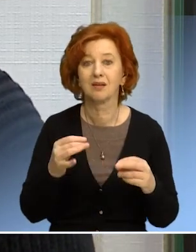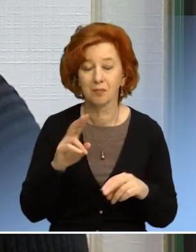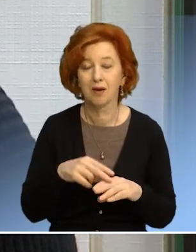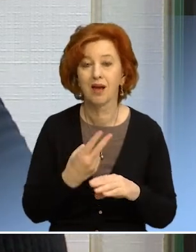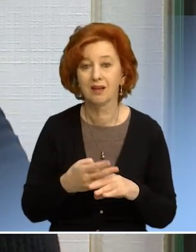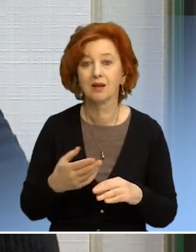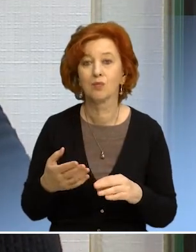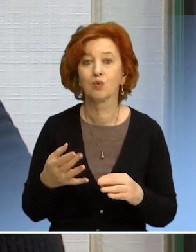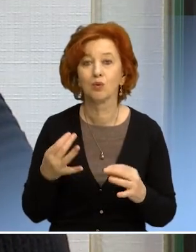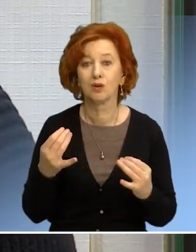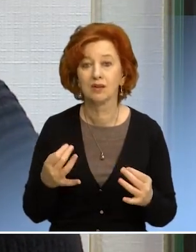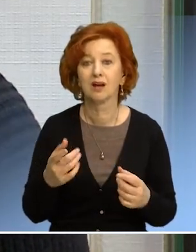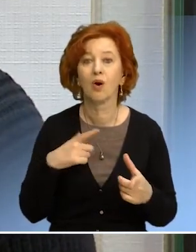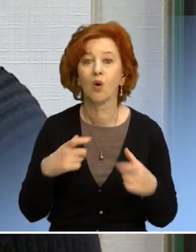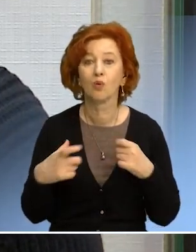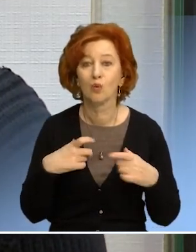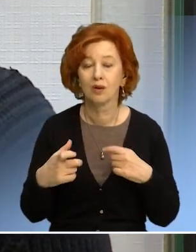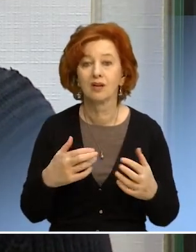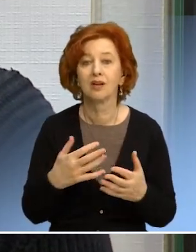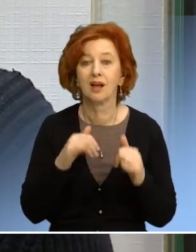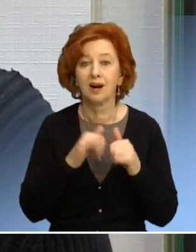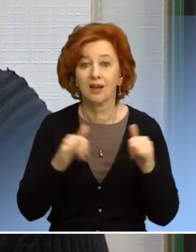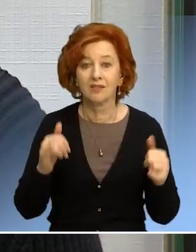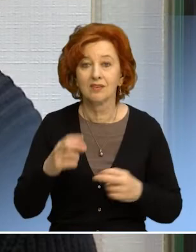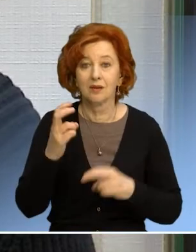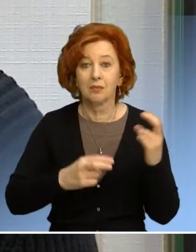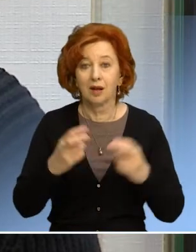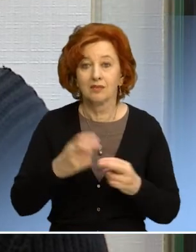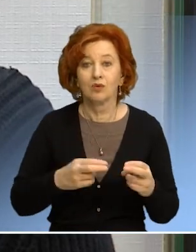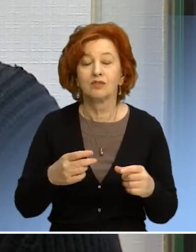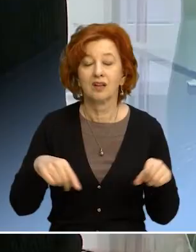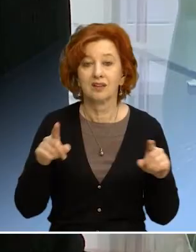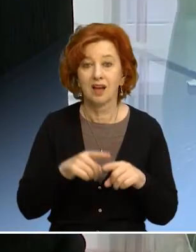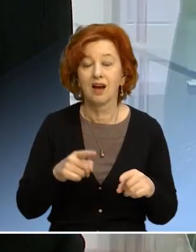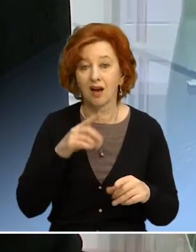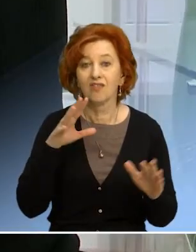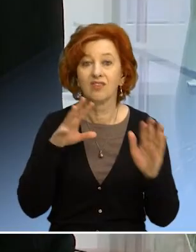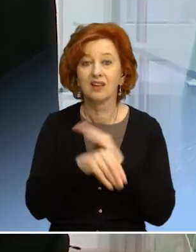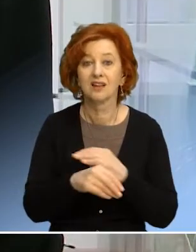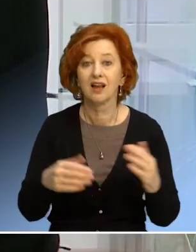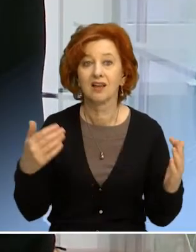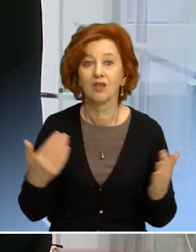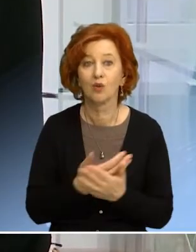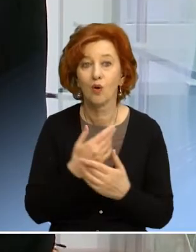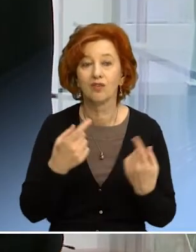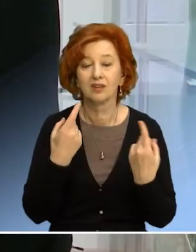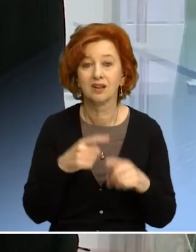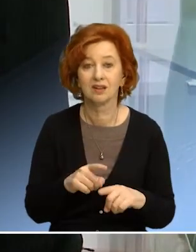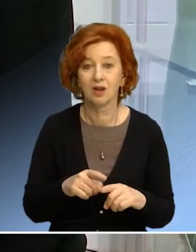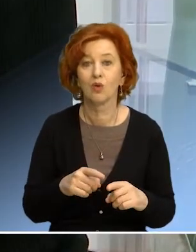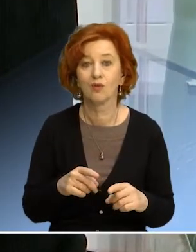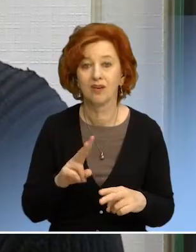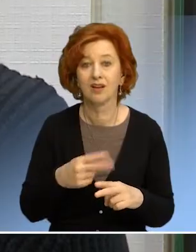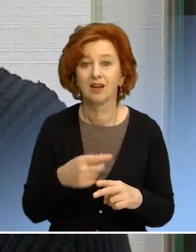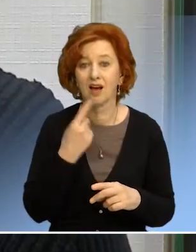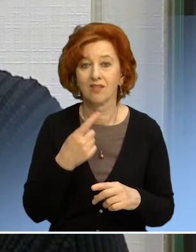своих предшественников, конкурентов и развивая производство таким образом, что внедрение новых современных технологий,